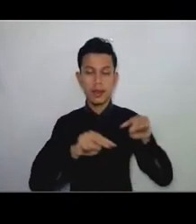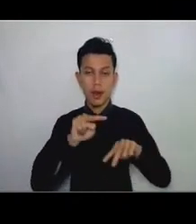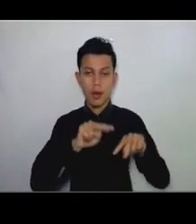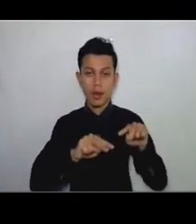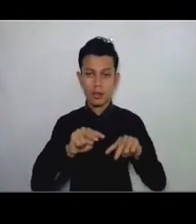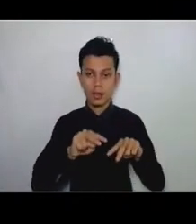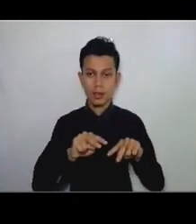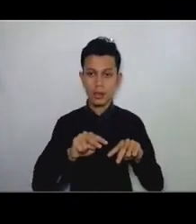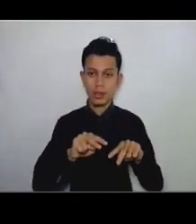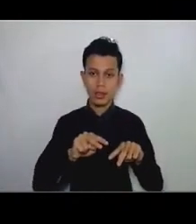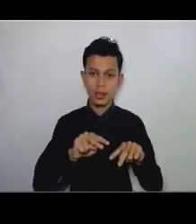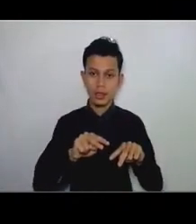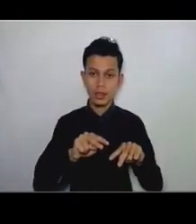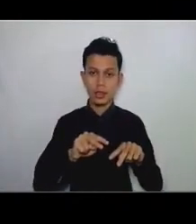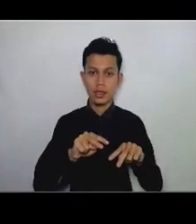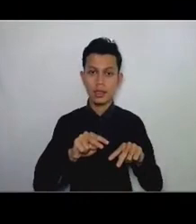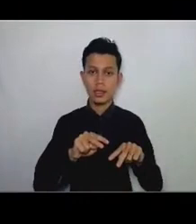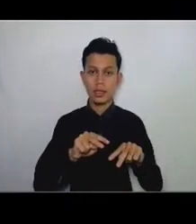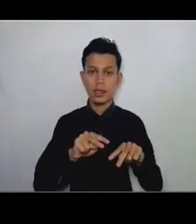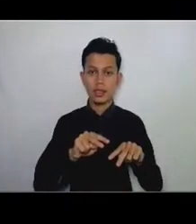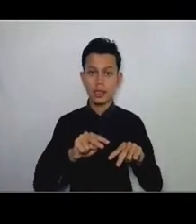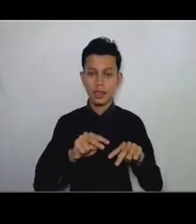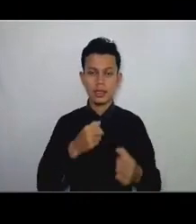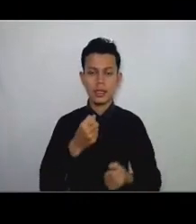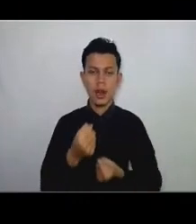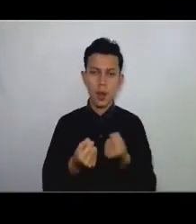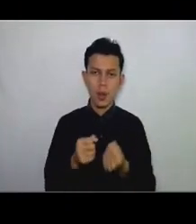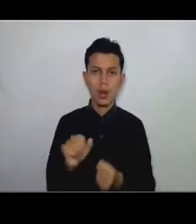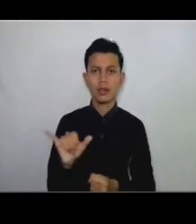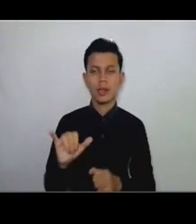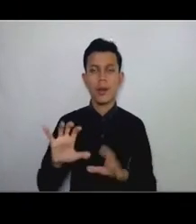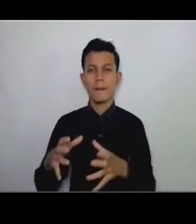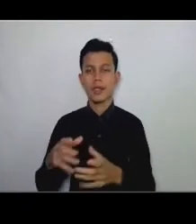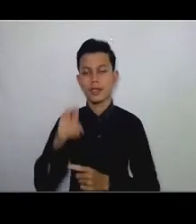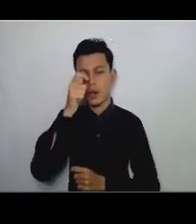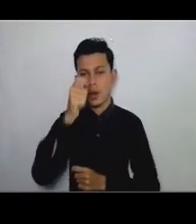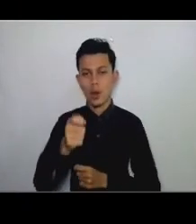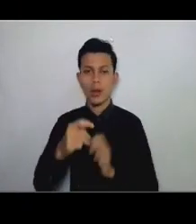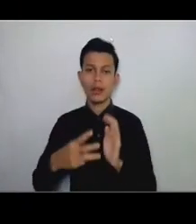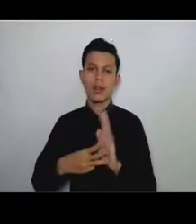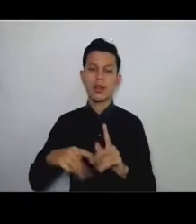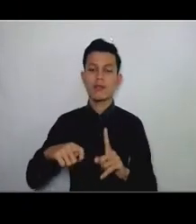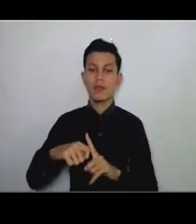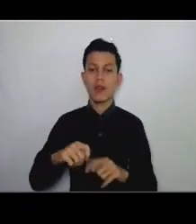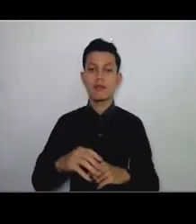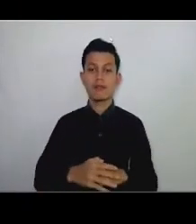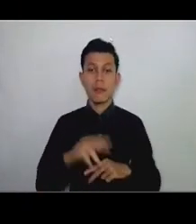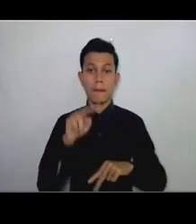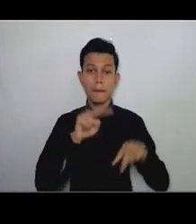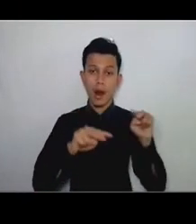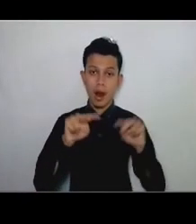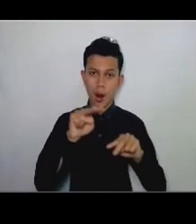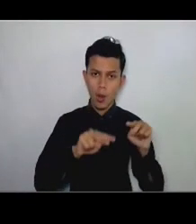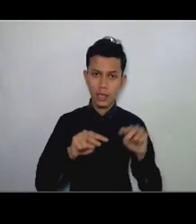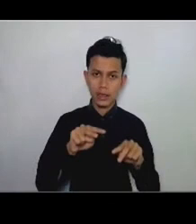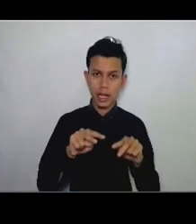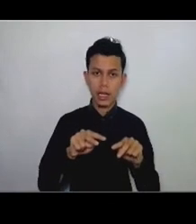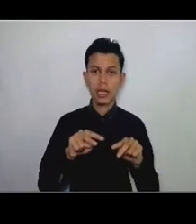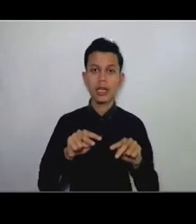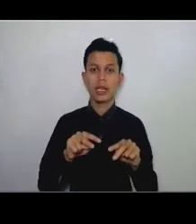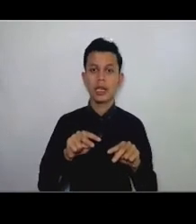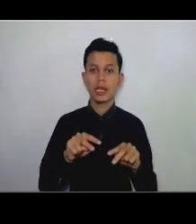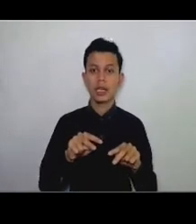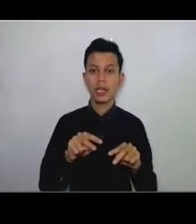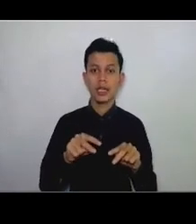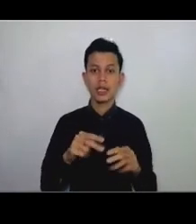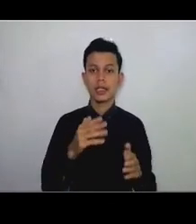konstitusi pengawasan hakim konstitusi dilakukan oleh majelis kehormatan Hakim k kusi pengawasan sebagaimana dimaksud pada ayat 1